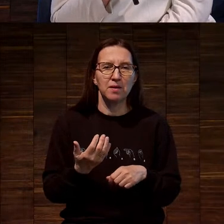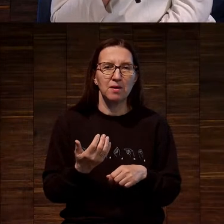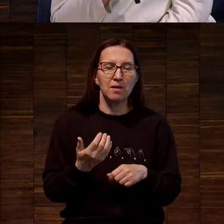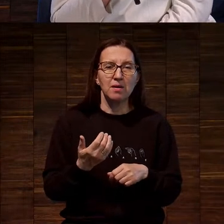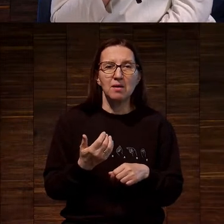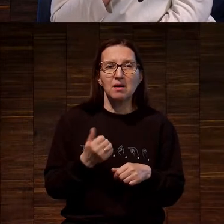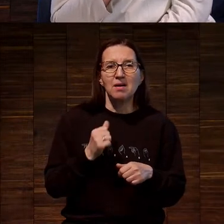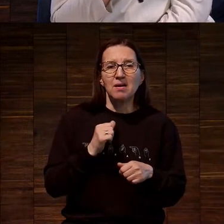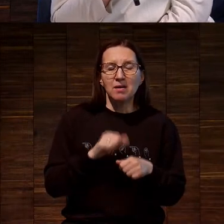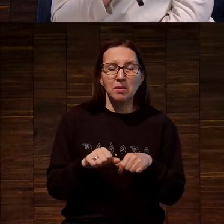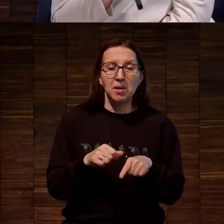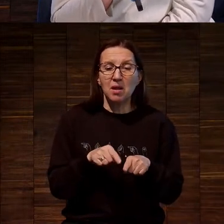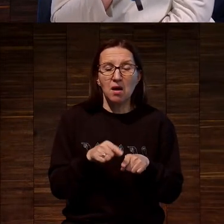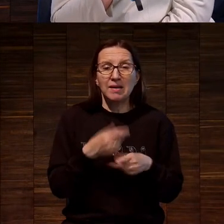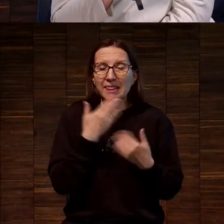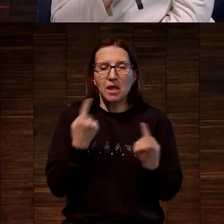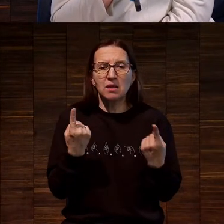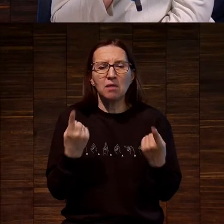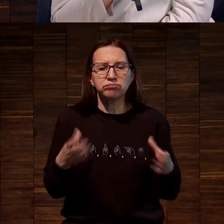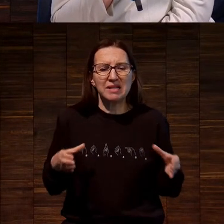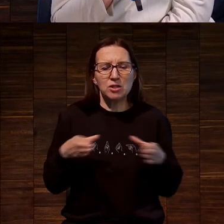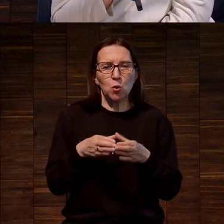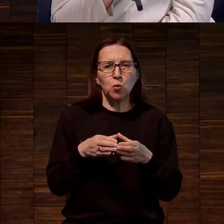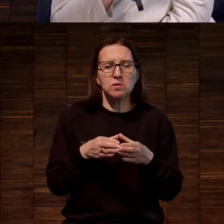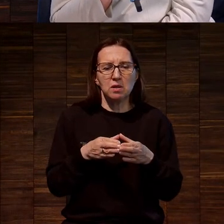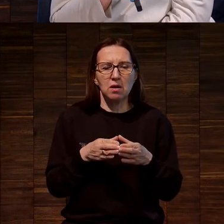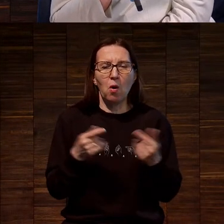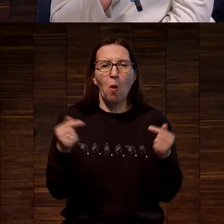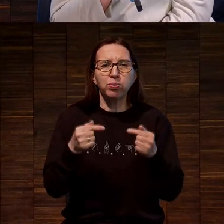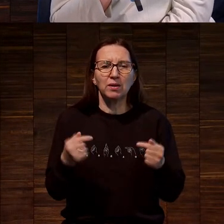находятся институцией довольно часто.